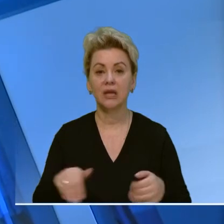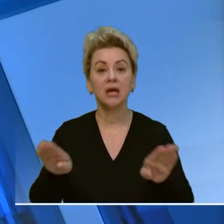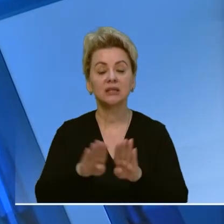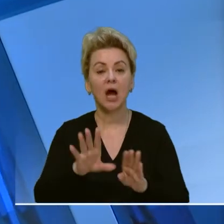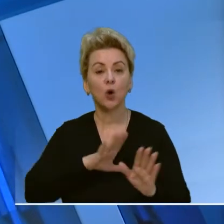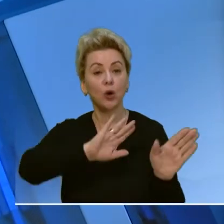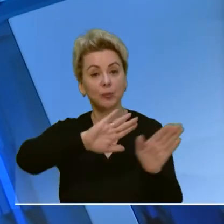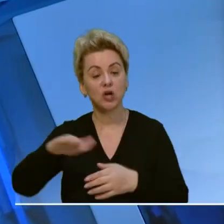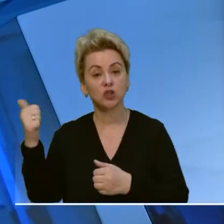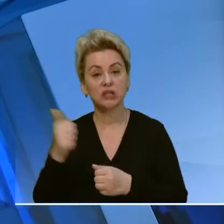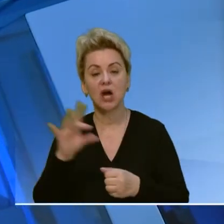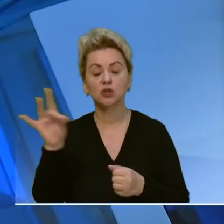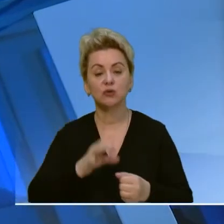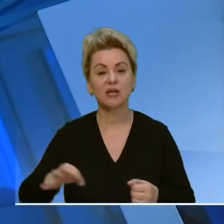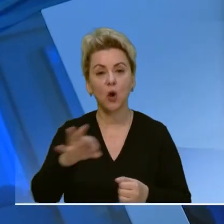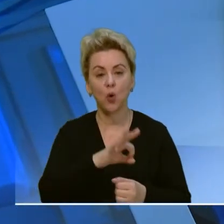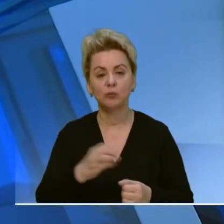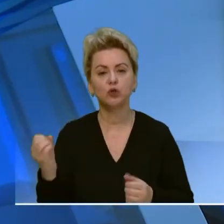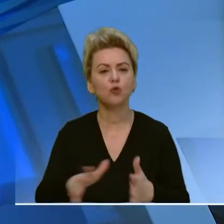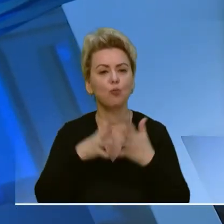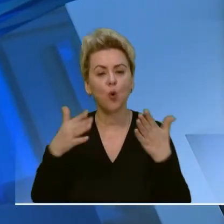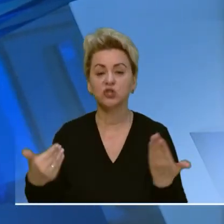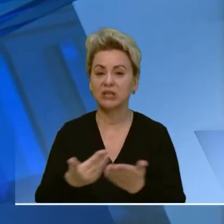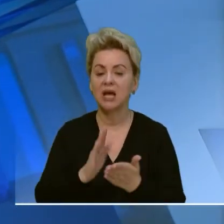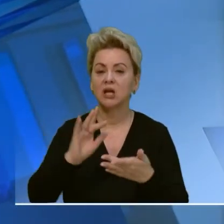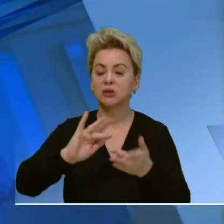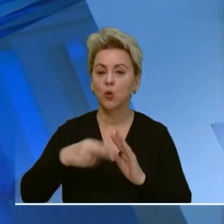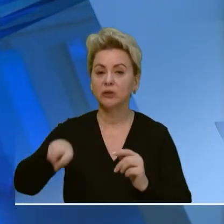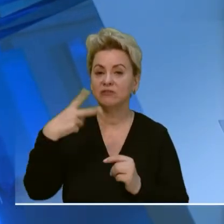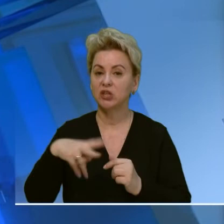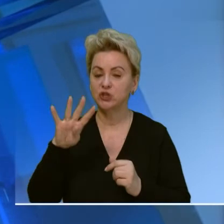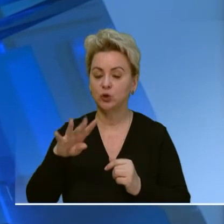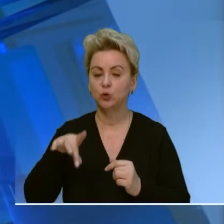Такой была прошедшая неделя в Ростовской области. Еще больше новостей на сайте